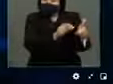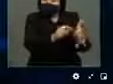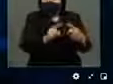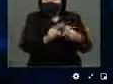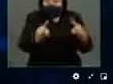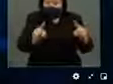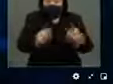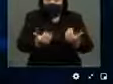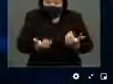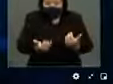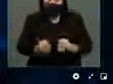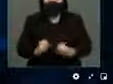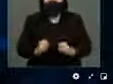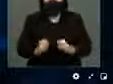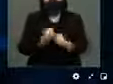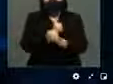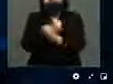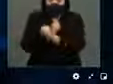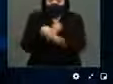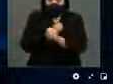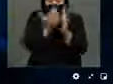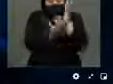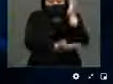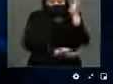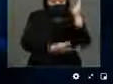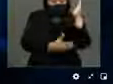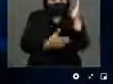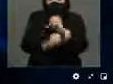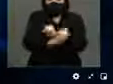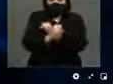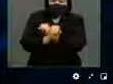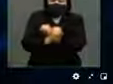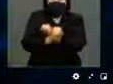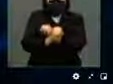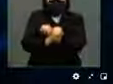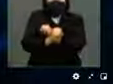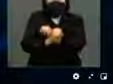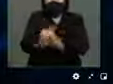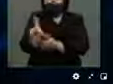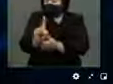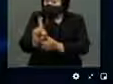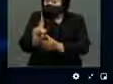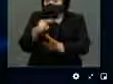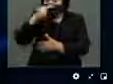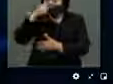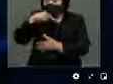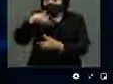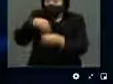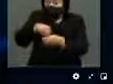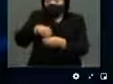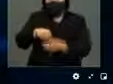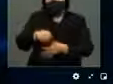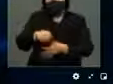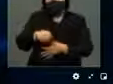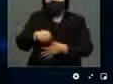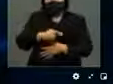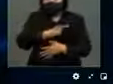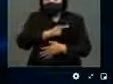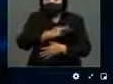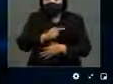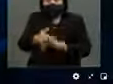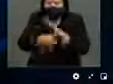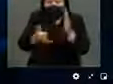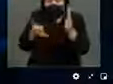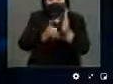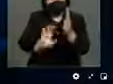อนนี้เราคุมเข้มชายแดนอย่างเต็มที่ถ้าท่านเป็นคนไทยไม่ต้องลักลอบครับเข้ามาเถอะครับเรา